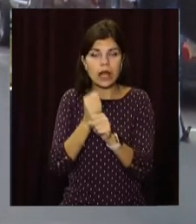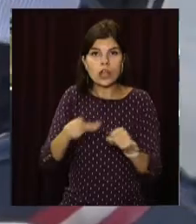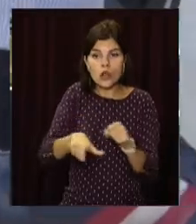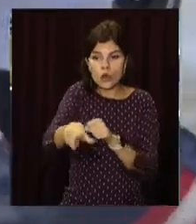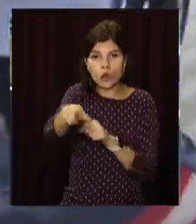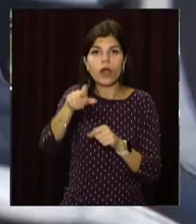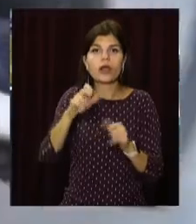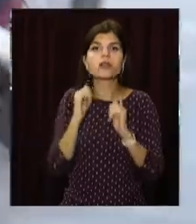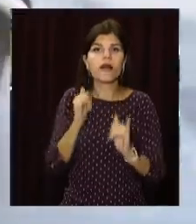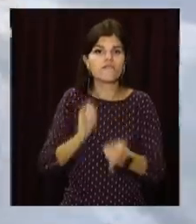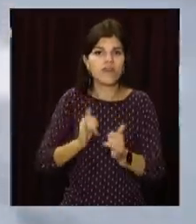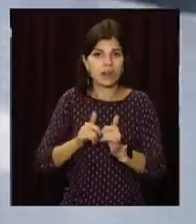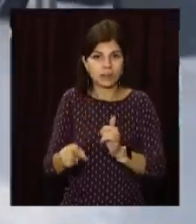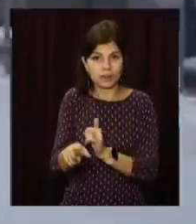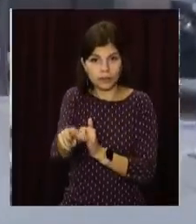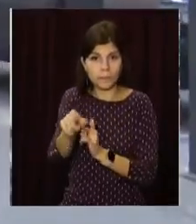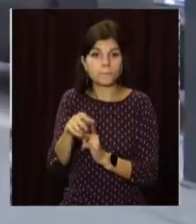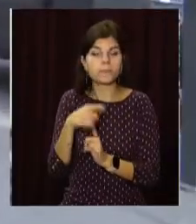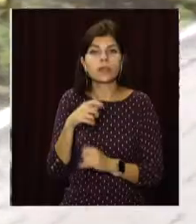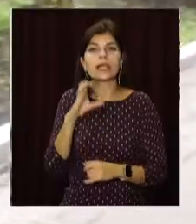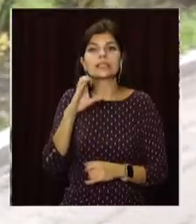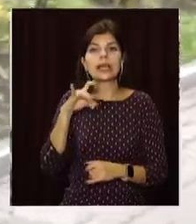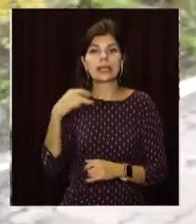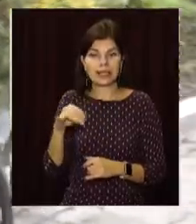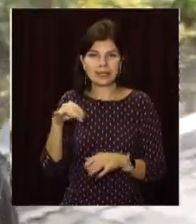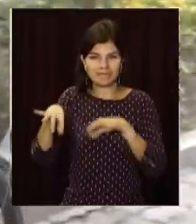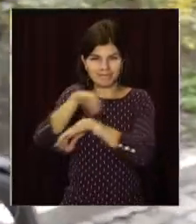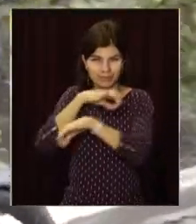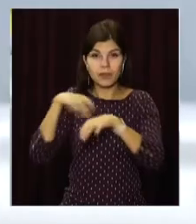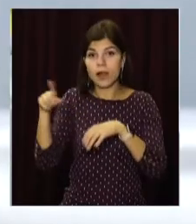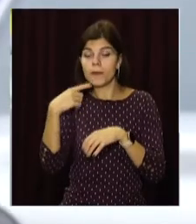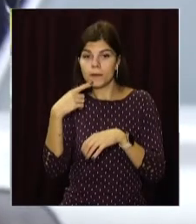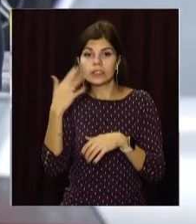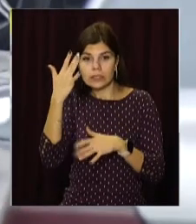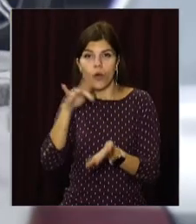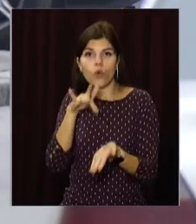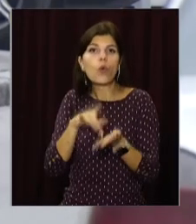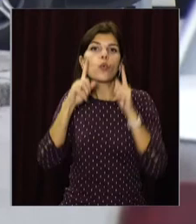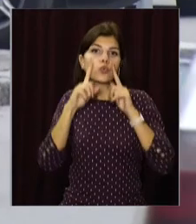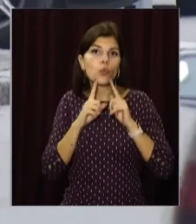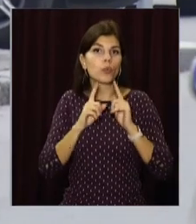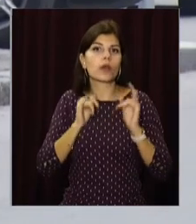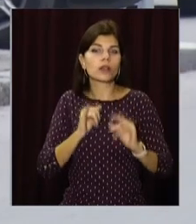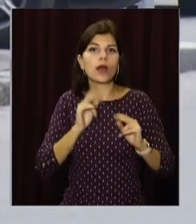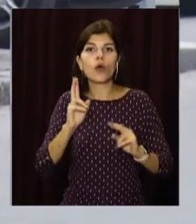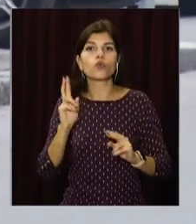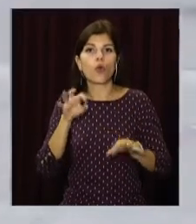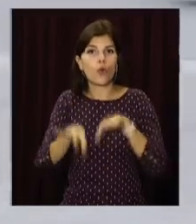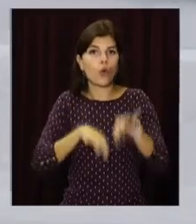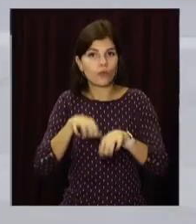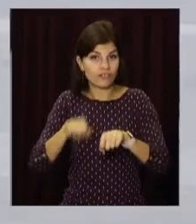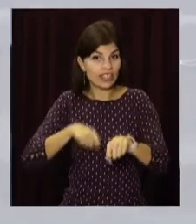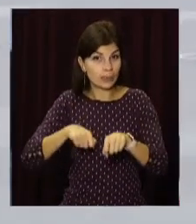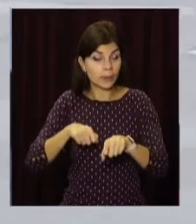розповів головний художник Дніпра Сергій Білий. Мета проєкту – зробити місто комфортним і зручним для власників двоколісних. Тому